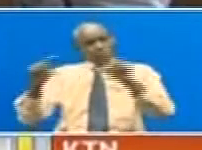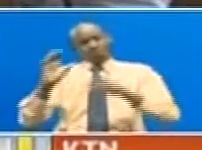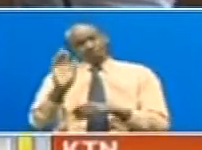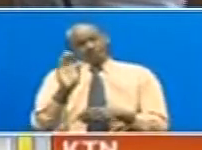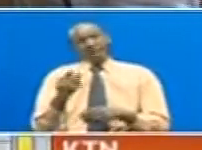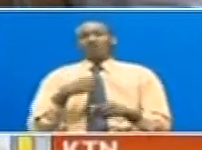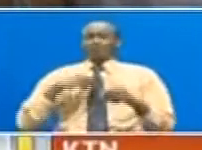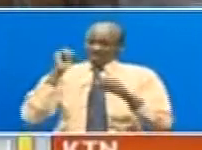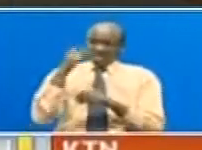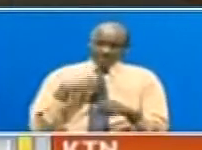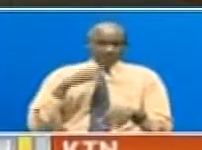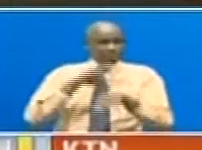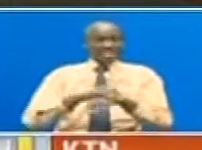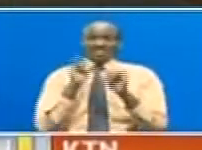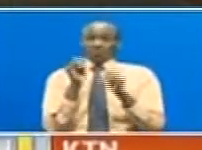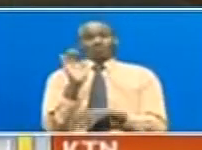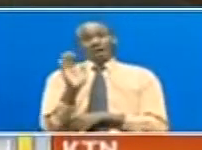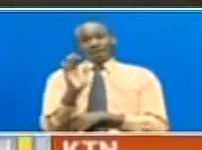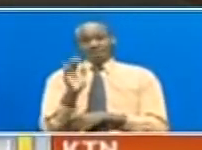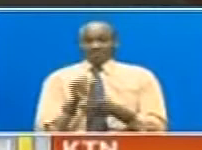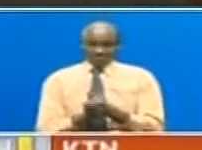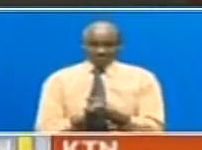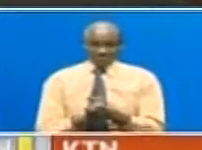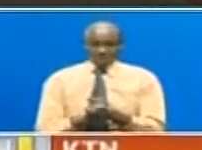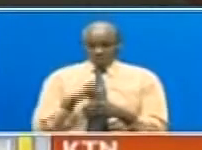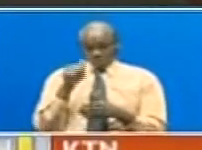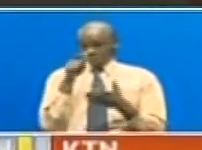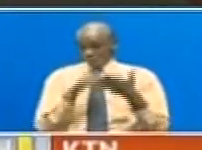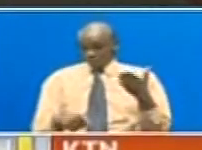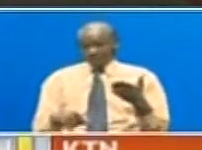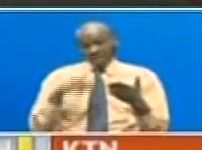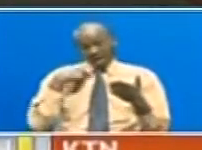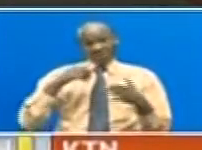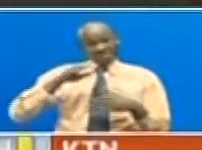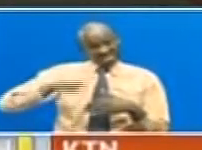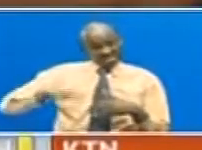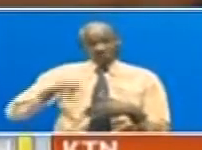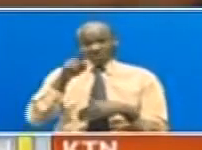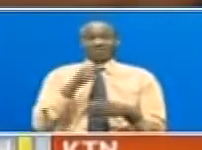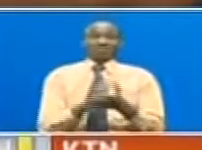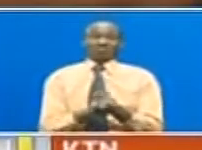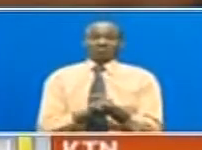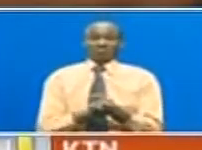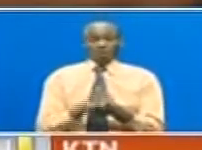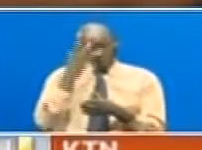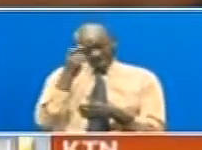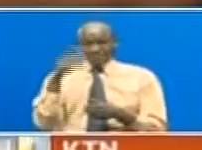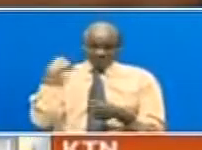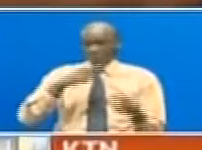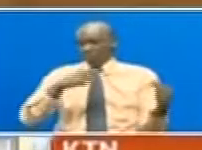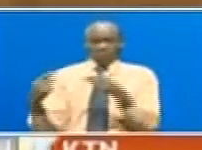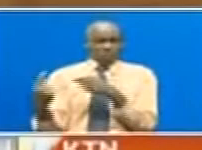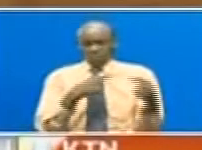kuwawezesha Wakenya kupata matangazo kupitia mfumo wa dijitali kutokana na kucheleweshwa kwa harakati hizo kwa sababu ya vuta ni kuvuta